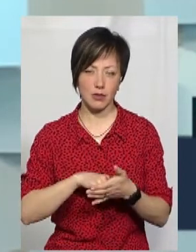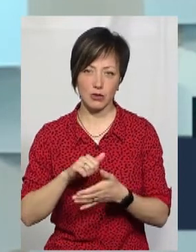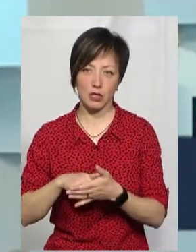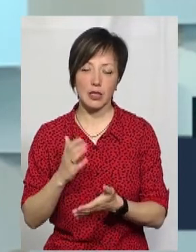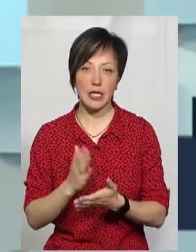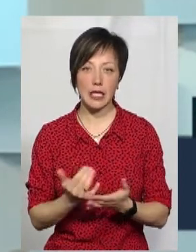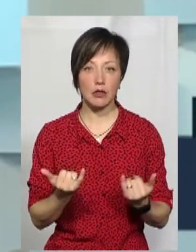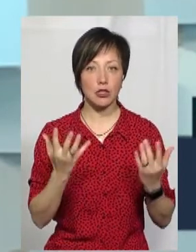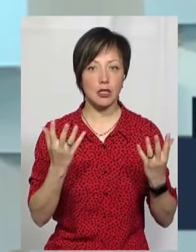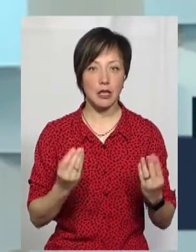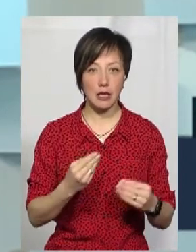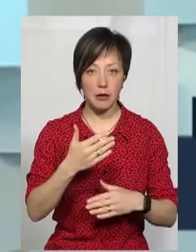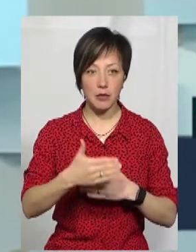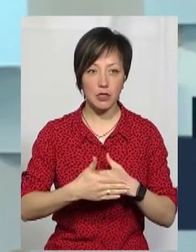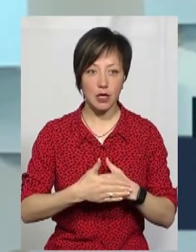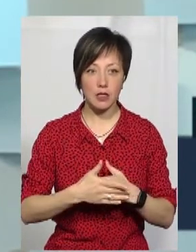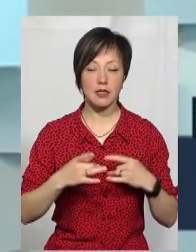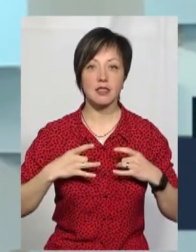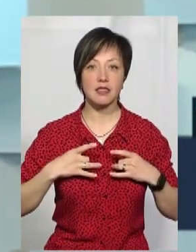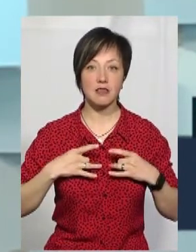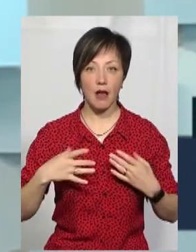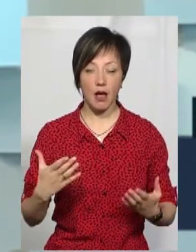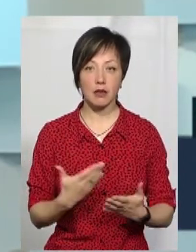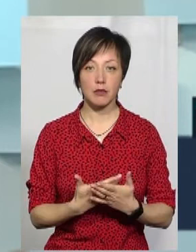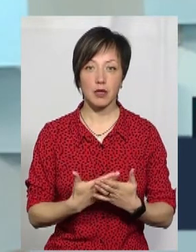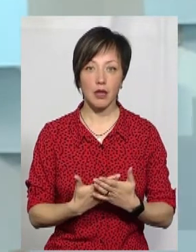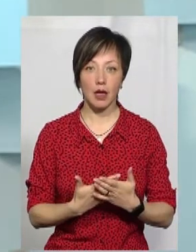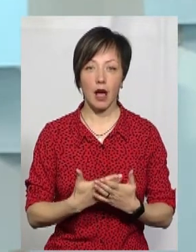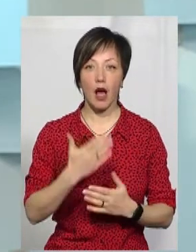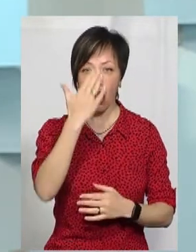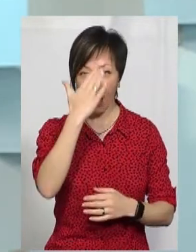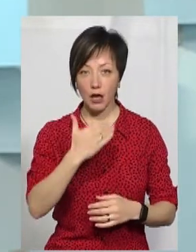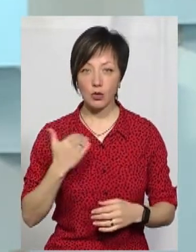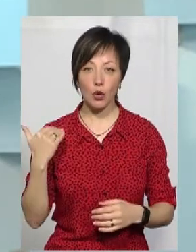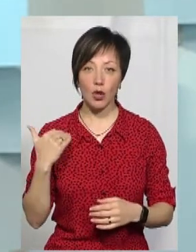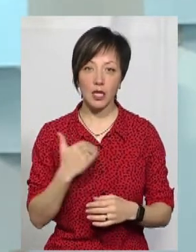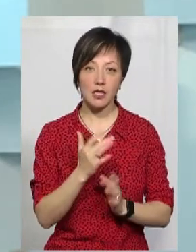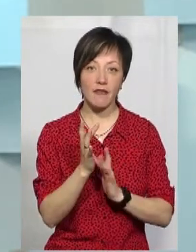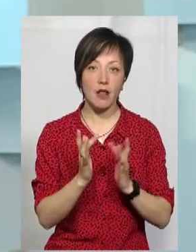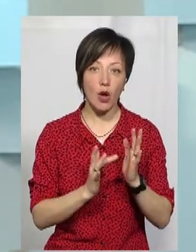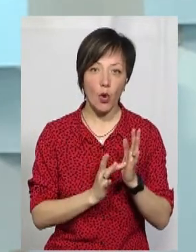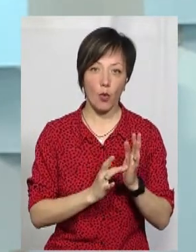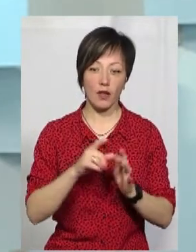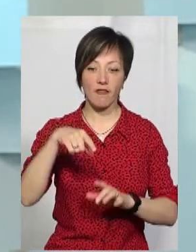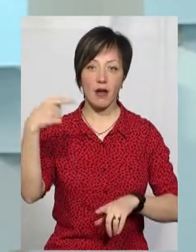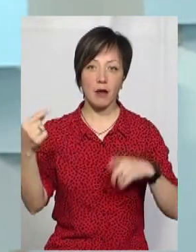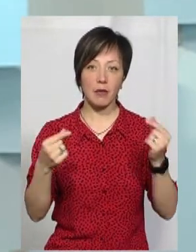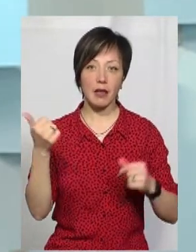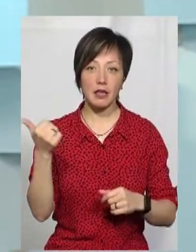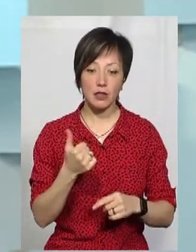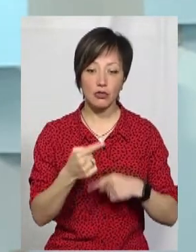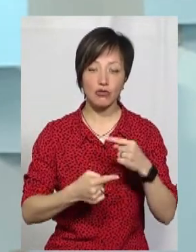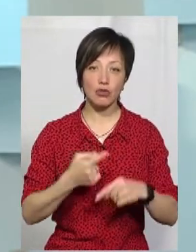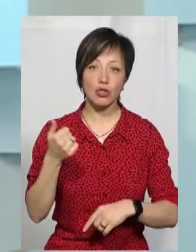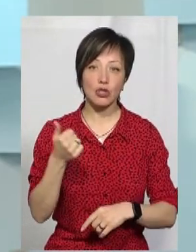На сьогоднішній день ми наближаємося до таких свят, як, наприклад, католицький Великодень, Верна неділя православна, і через тиждень